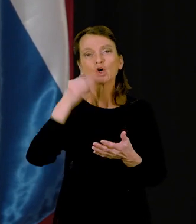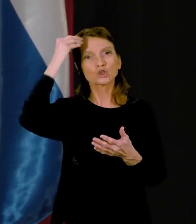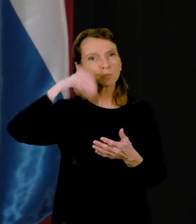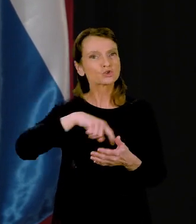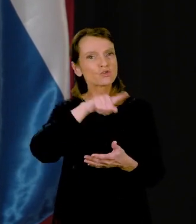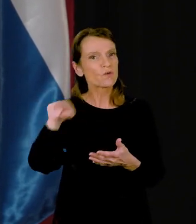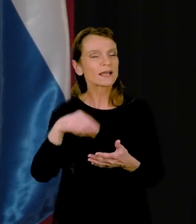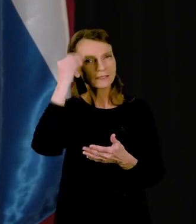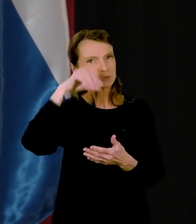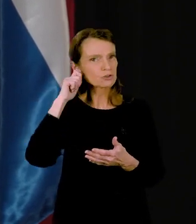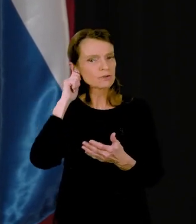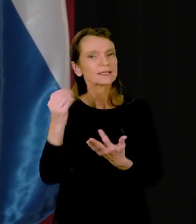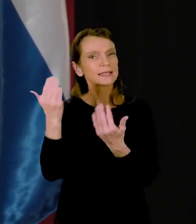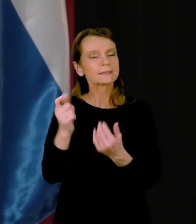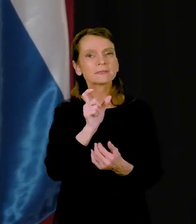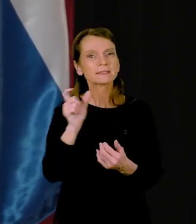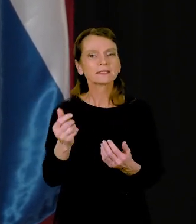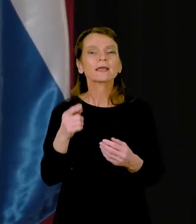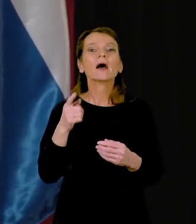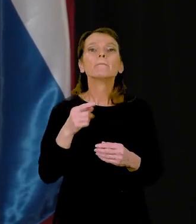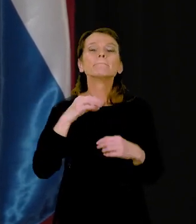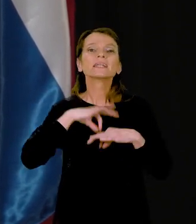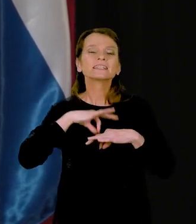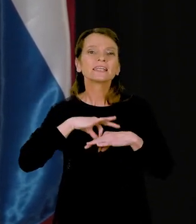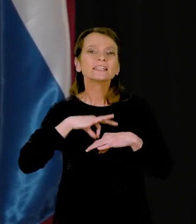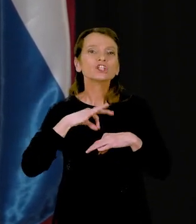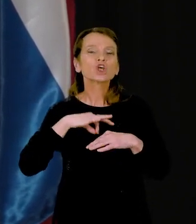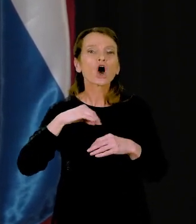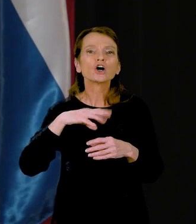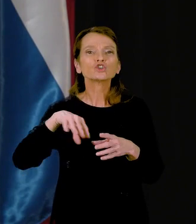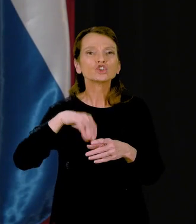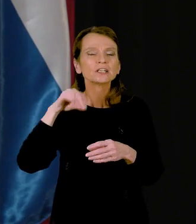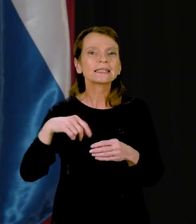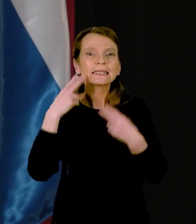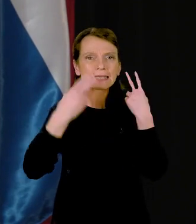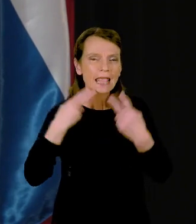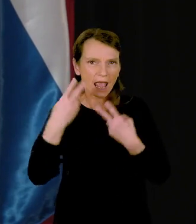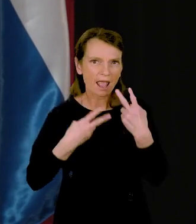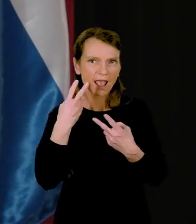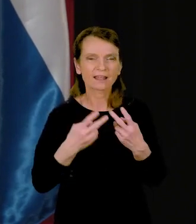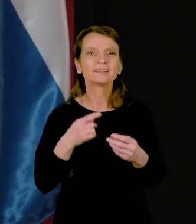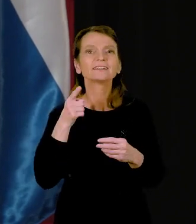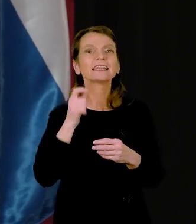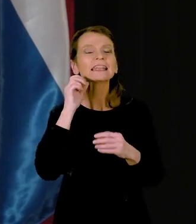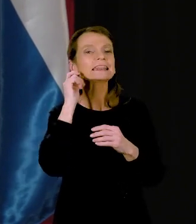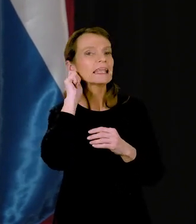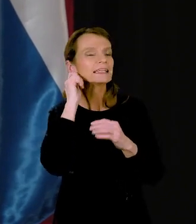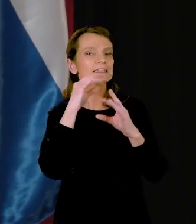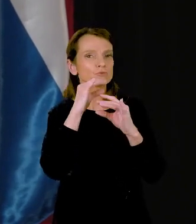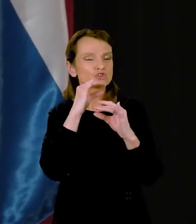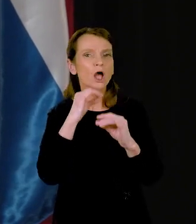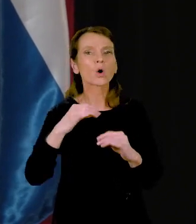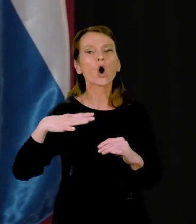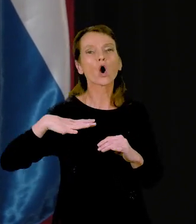veseljem vabim predsednico žirije za podeljevanje priznanja občine Kočevje, deklica s piščalko, gospo Lelo